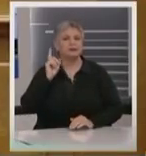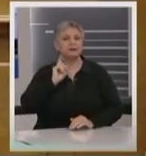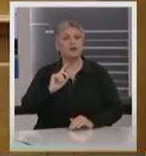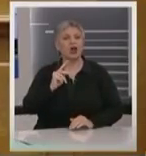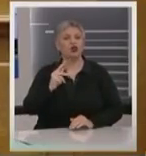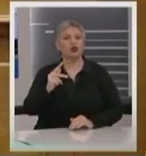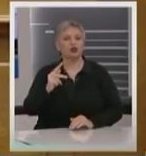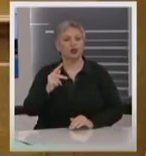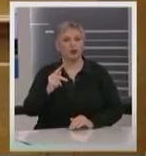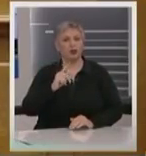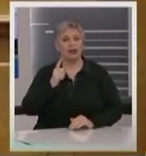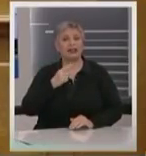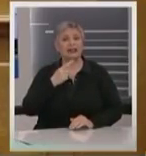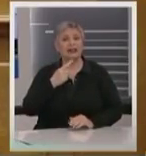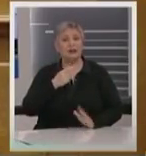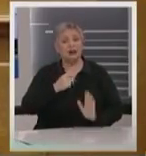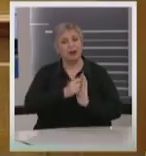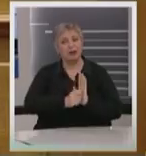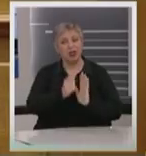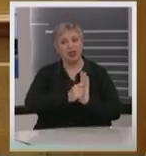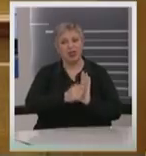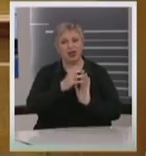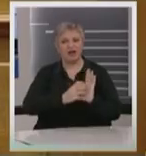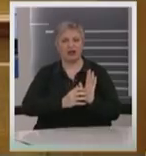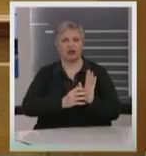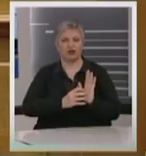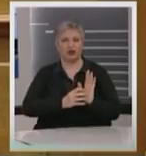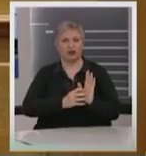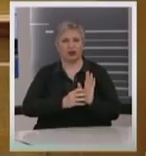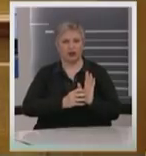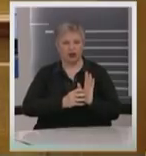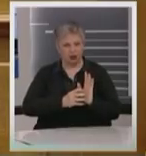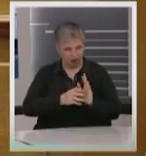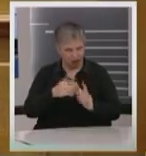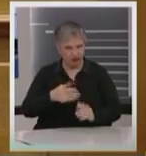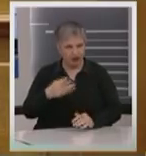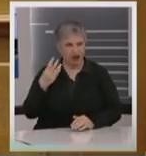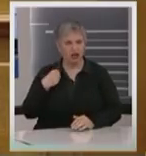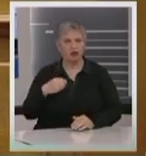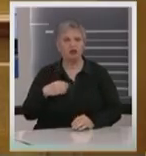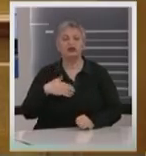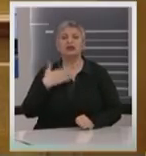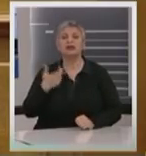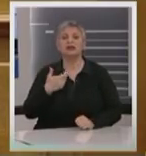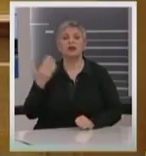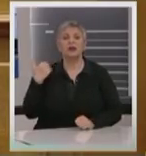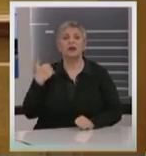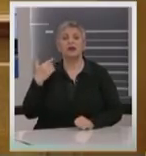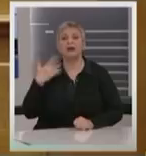Ότι είστε, διαβάζω. Έχει ενδιαφέρον να ακουστεί. Να ακουστεί. Πρόεδρο της Βουλής, τι κάνατε? Δεν την κάναμε